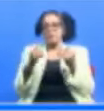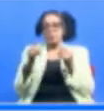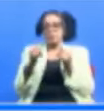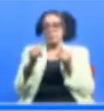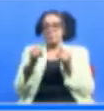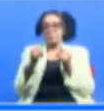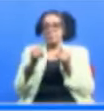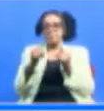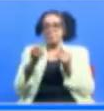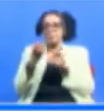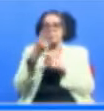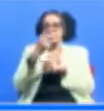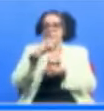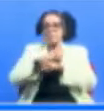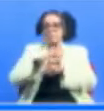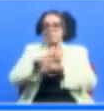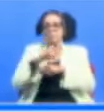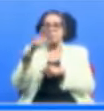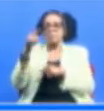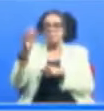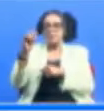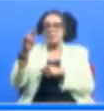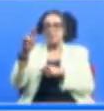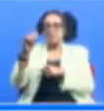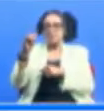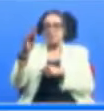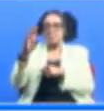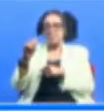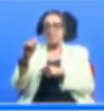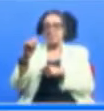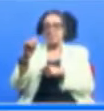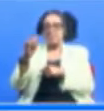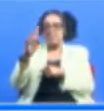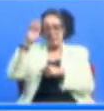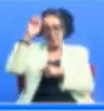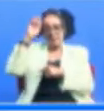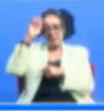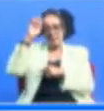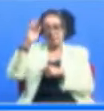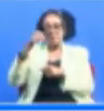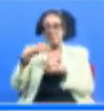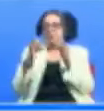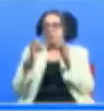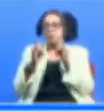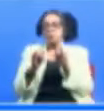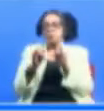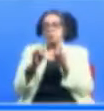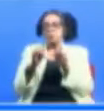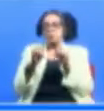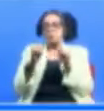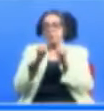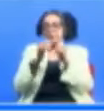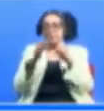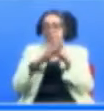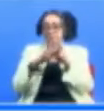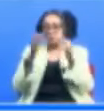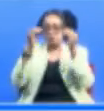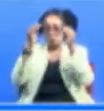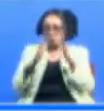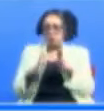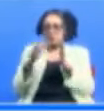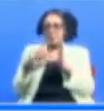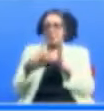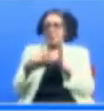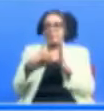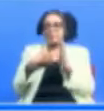Hili ya wasichana ya Takaba katika kaunti ya Mandera imeandikisha rekodi mpya wanafunzi 19 wa kike kupata alama